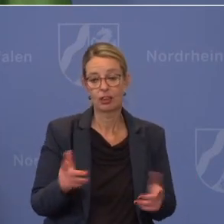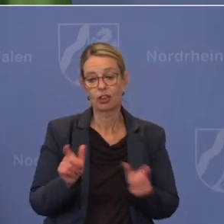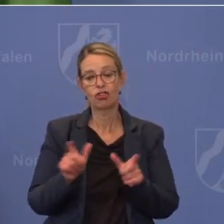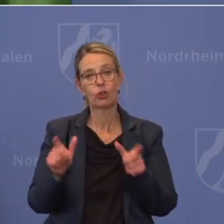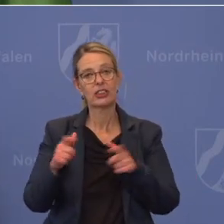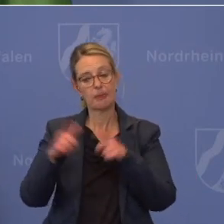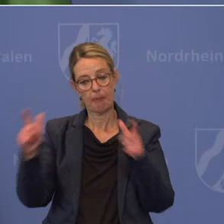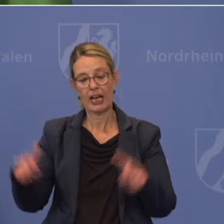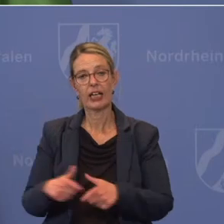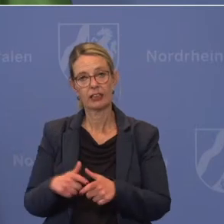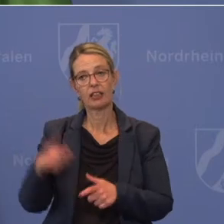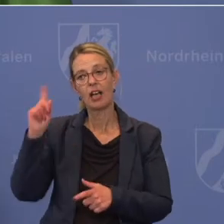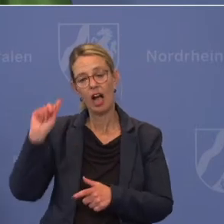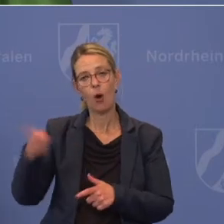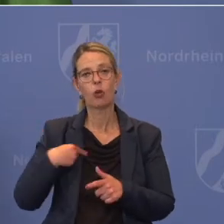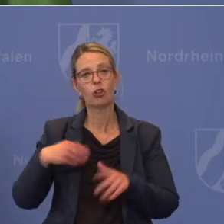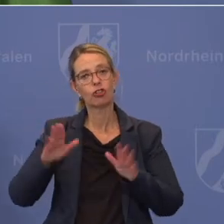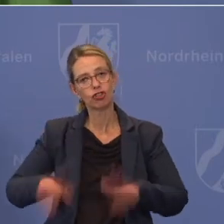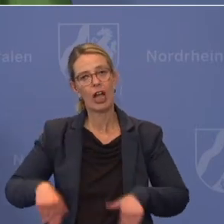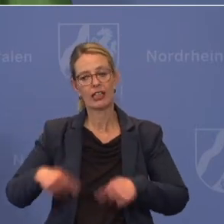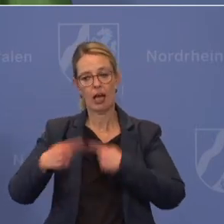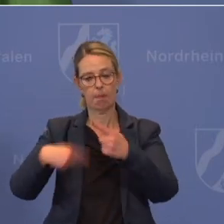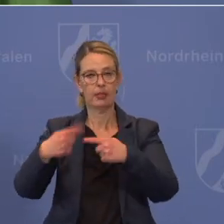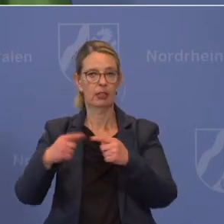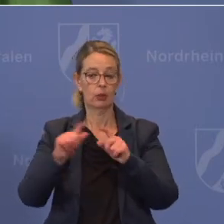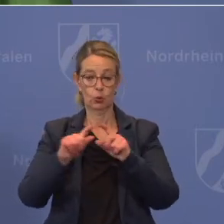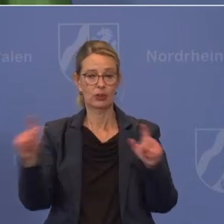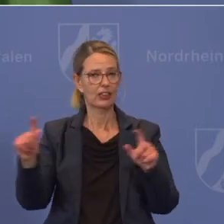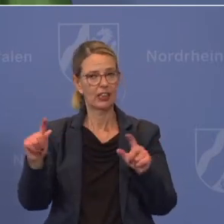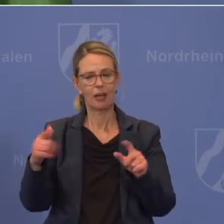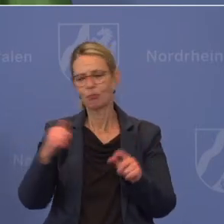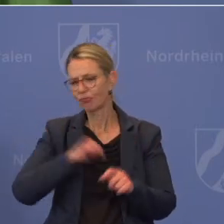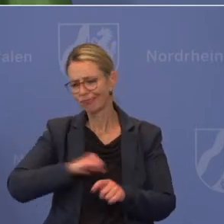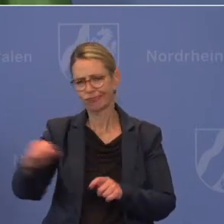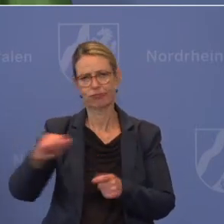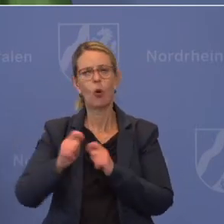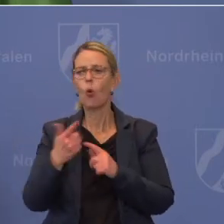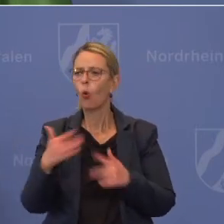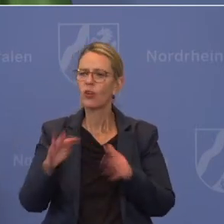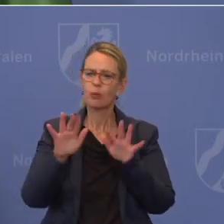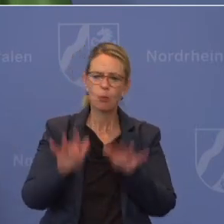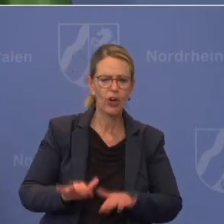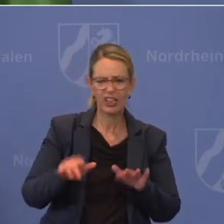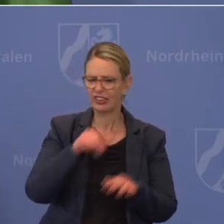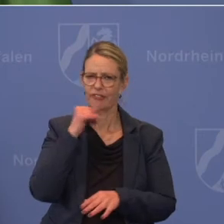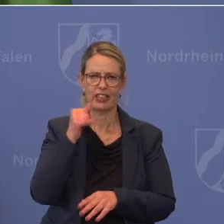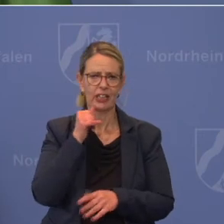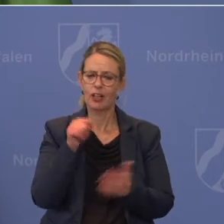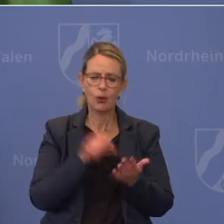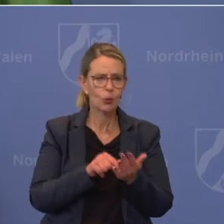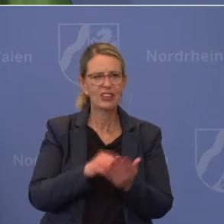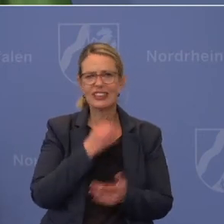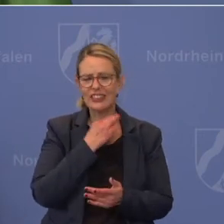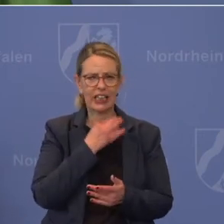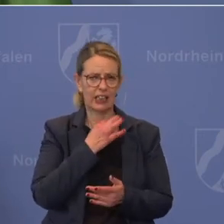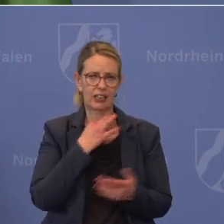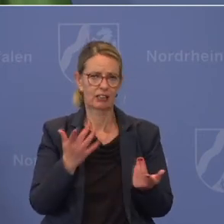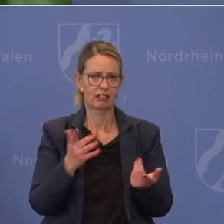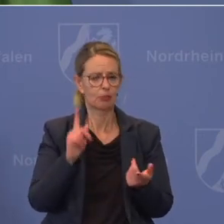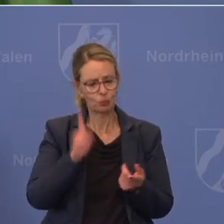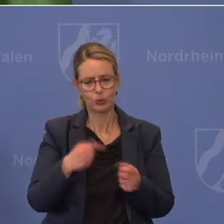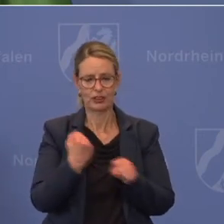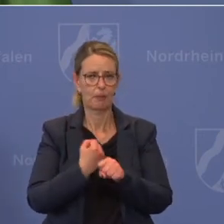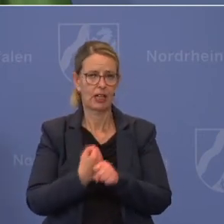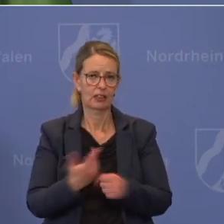des Bundes für Start-ups zügig und unbürokratisch umgesetzt werden, weil hier dringend ebenfalls Handlungsbedarf besteht.